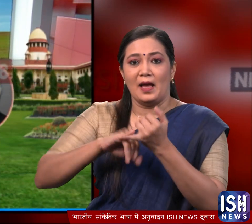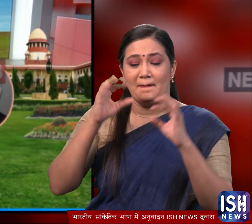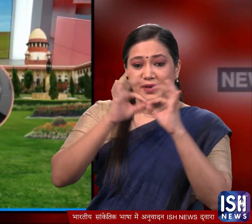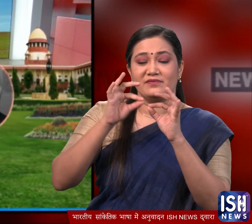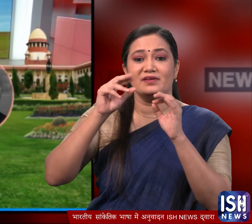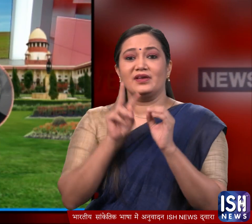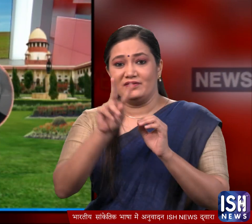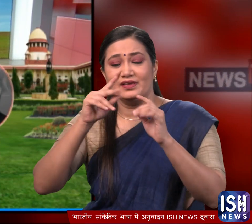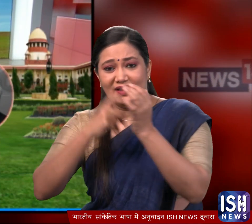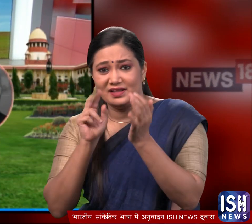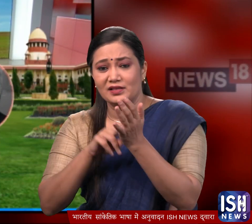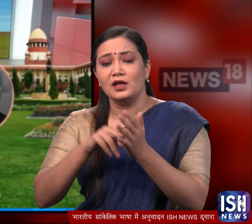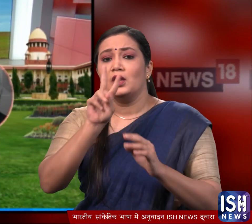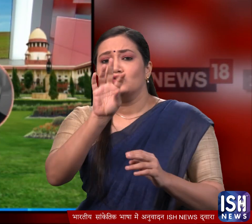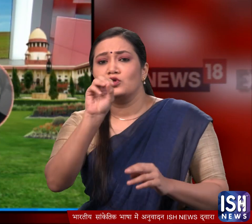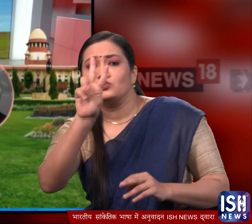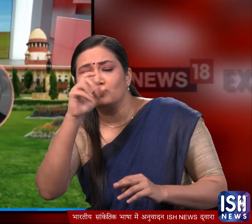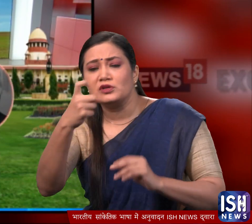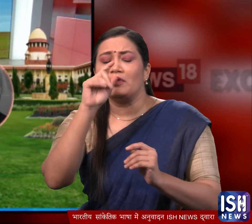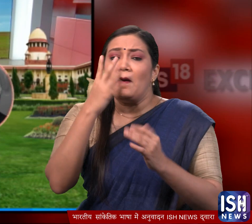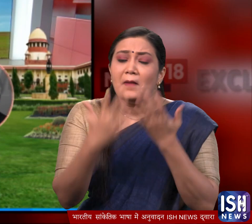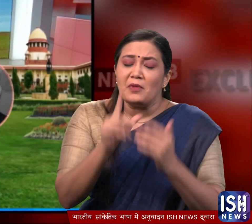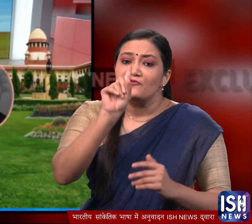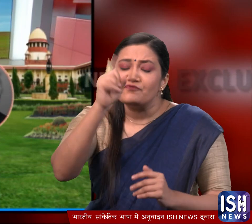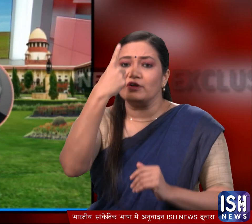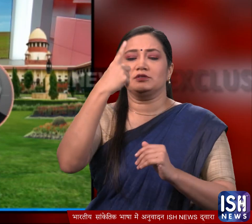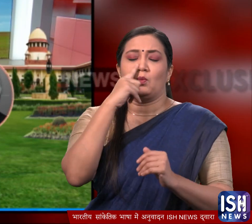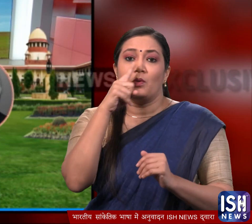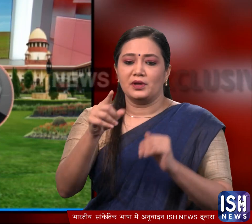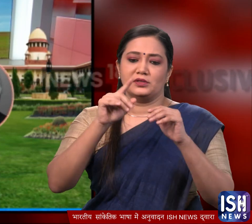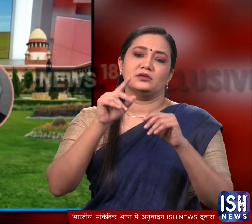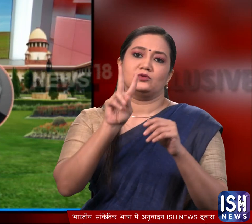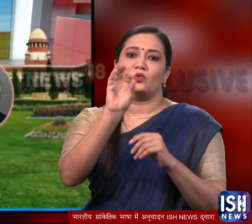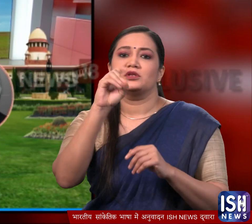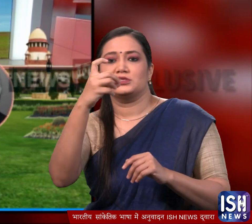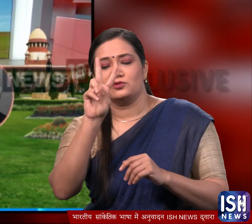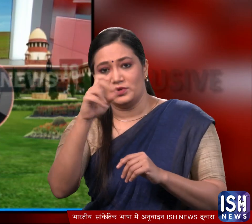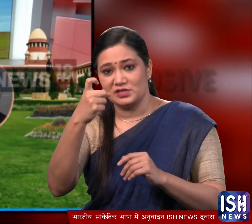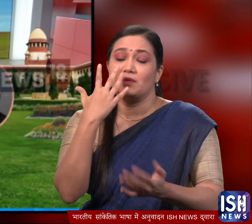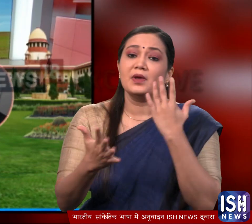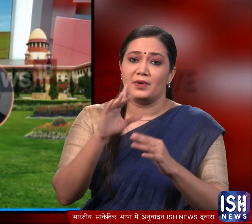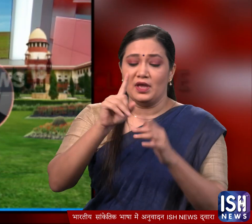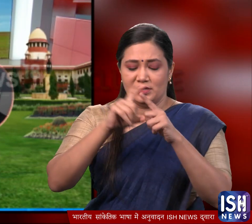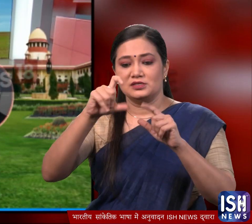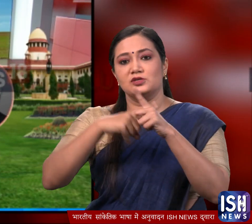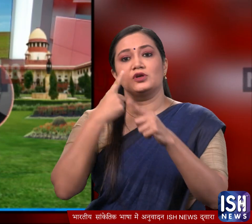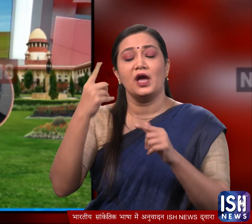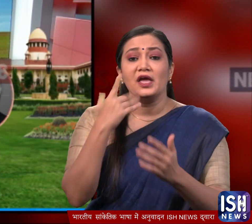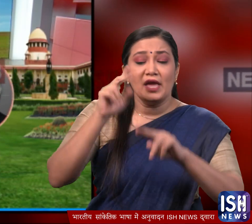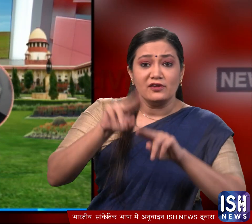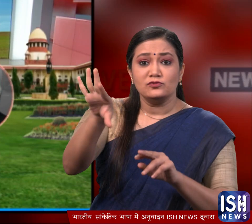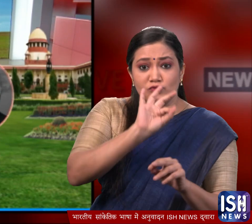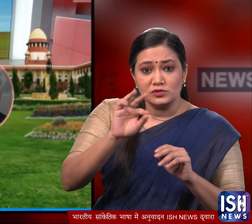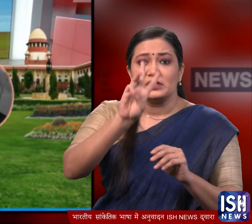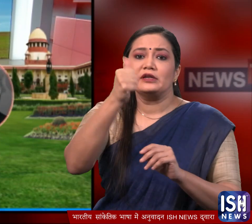नागरत्ना 2027 में देश की पहली महिला चीफ जस्टिस बन सकती हैं। अगर वो चीफ जस्टिस बनी तो वो 36 दिन